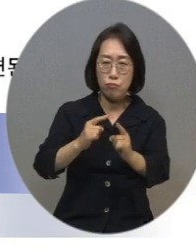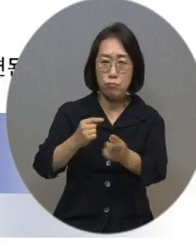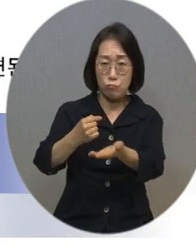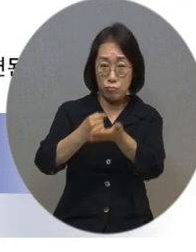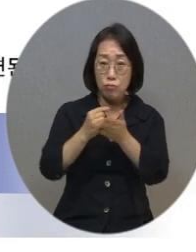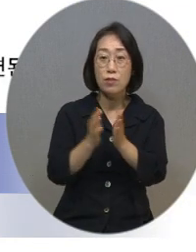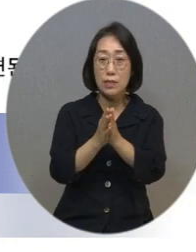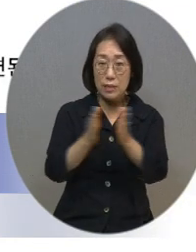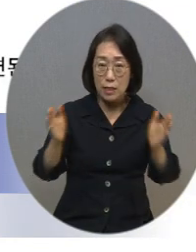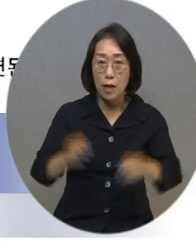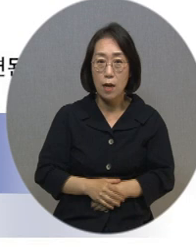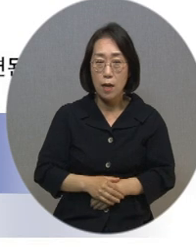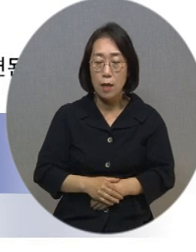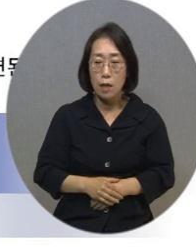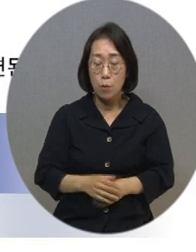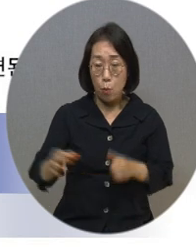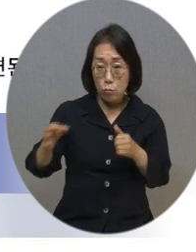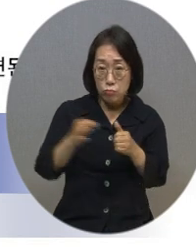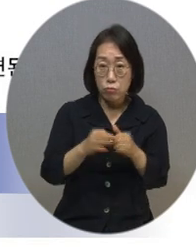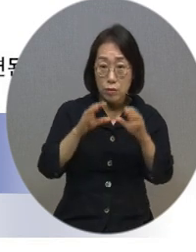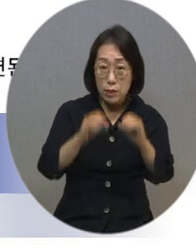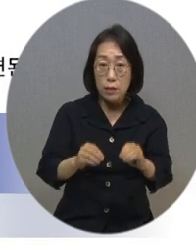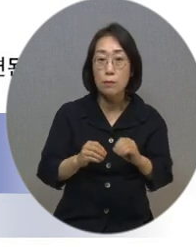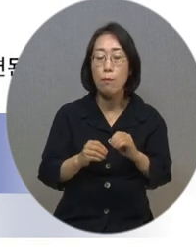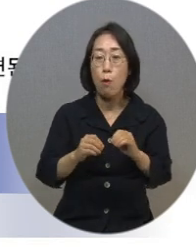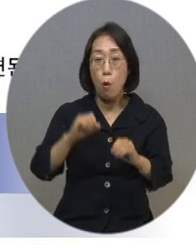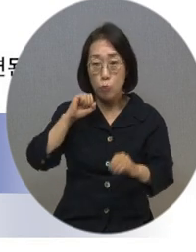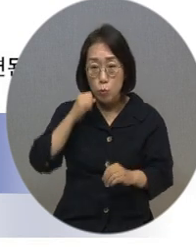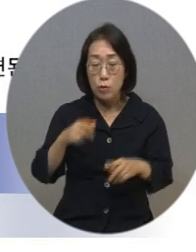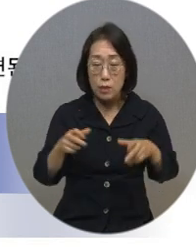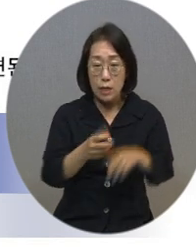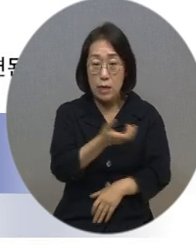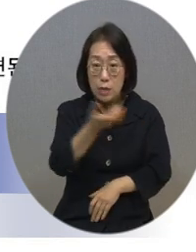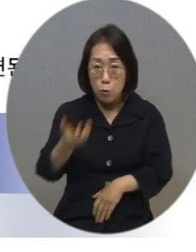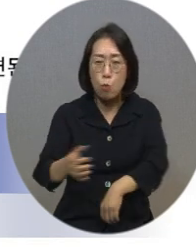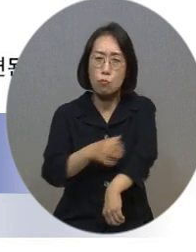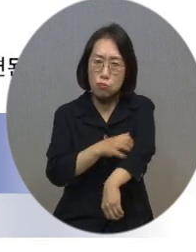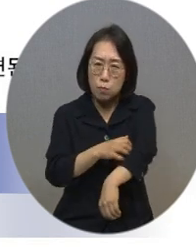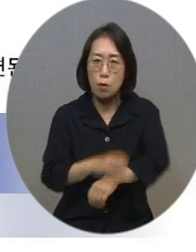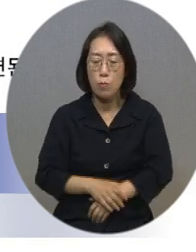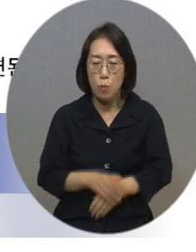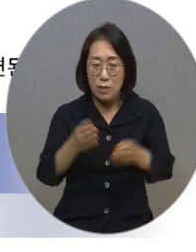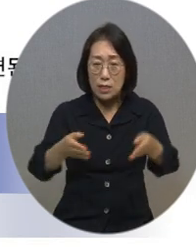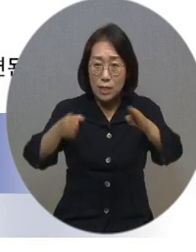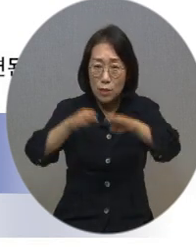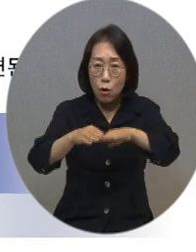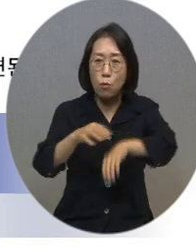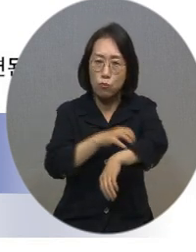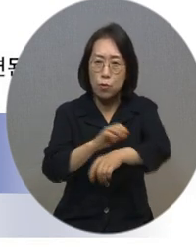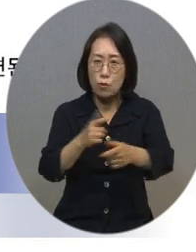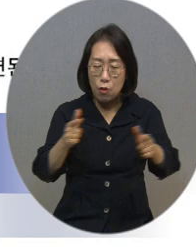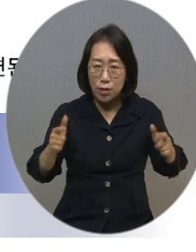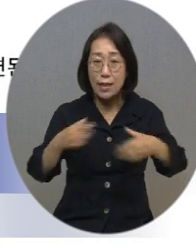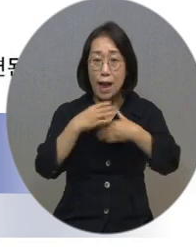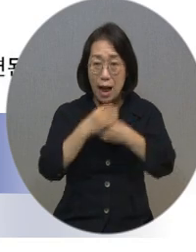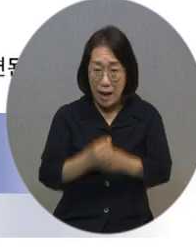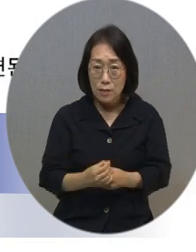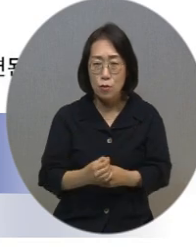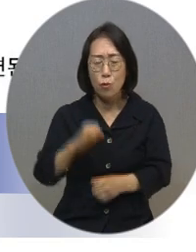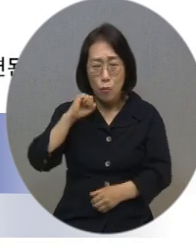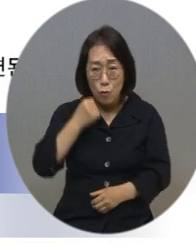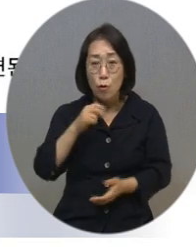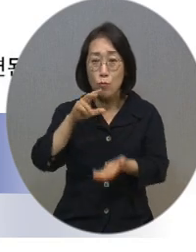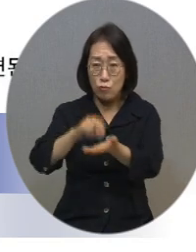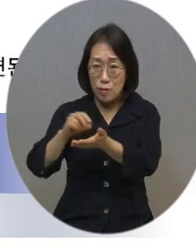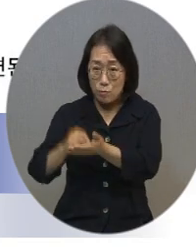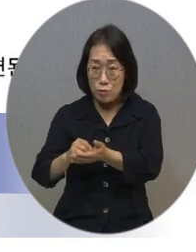생계지원비 지급 거부 장애인 이동 편의 및 시설 부족 등 취약계층의 생명 안전에 관해 긴급한 행정